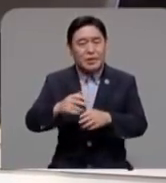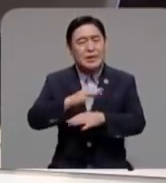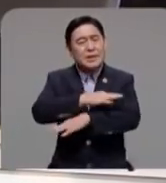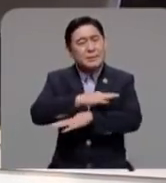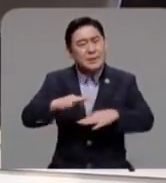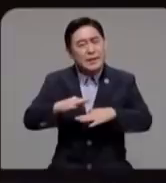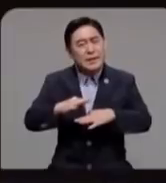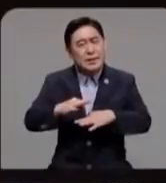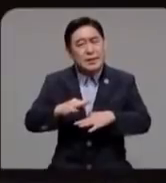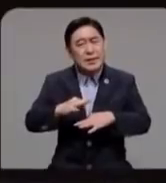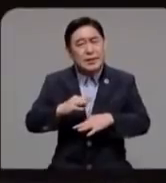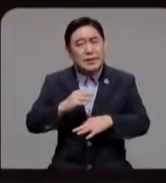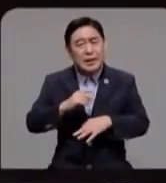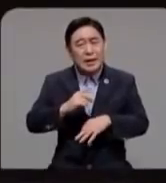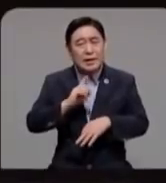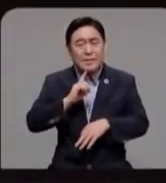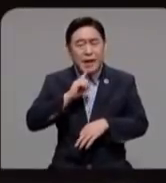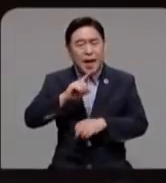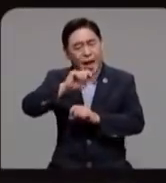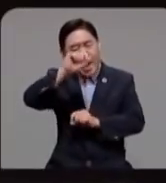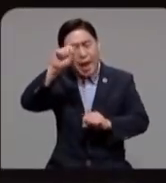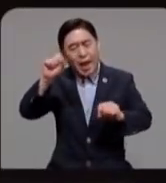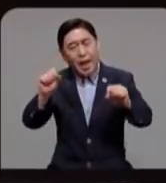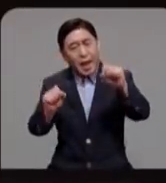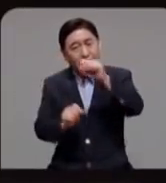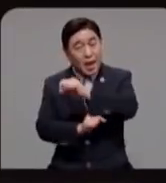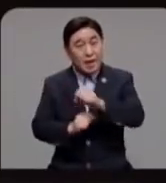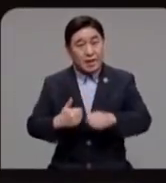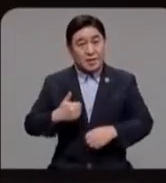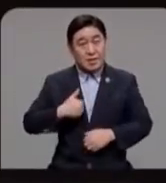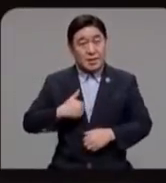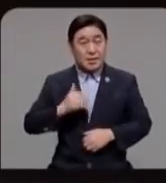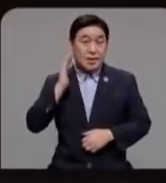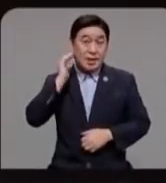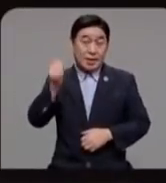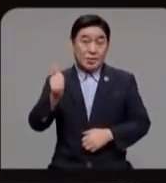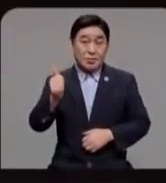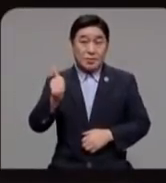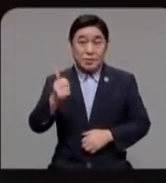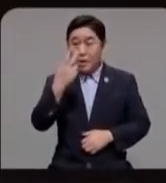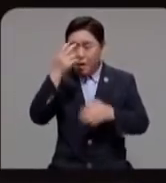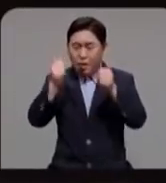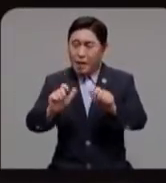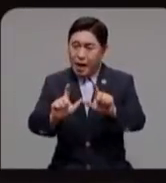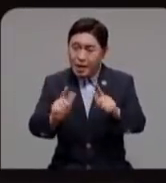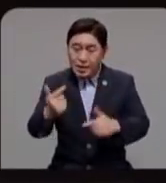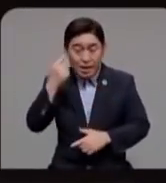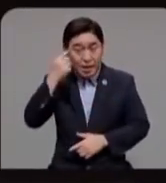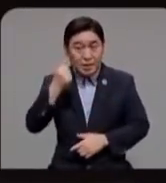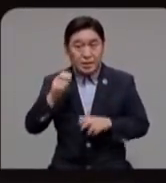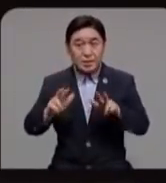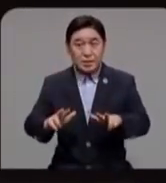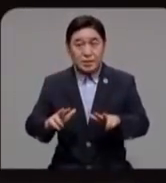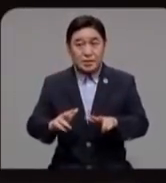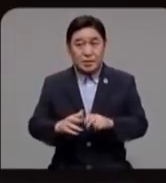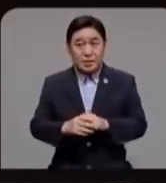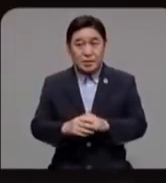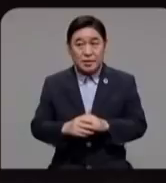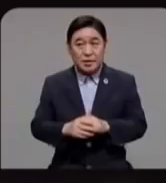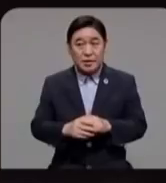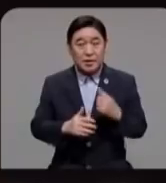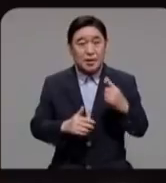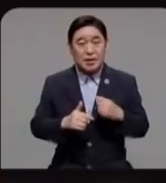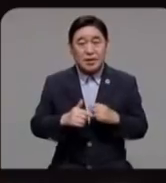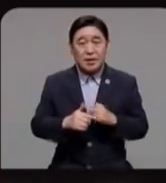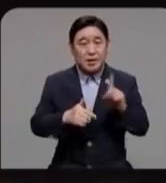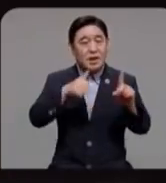게이트 이 이야기만 뭐 계속 나오는데 저는 대통령은 검사가 아니라고 생각합니다. 이 자리에 1경